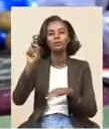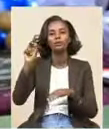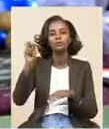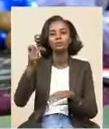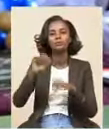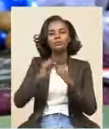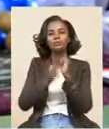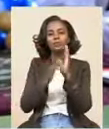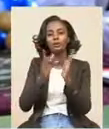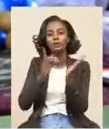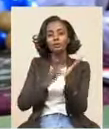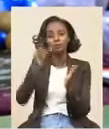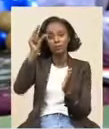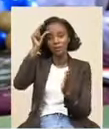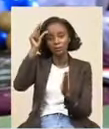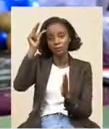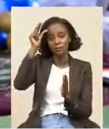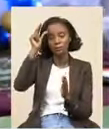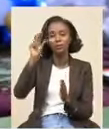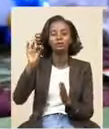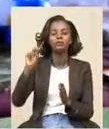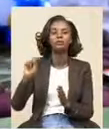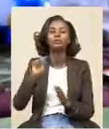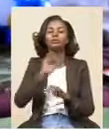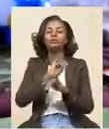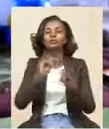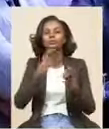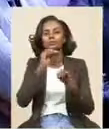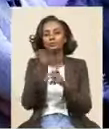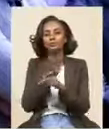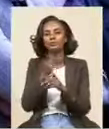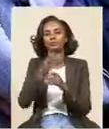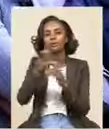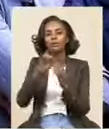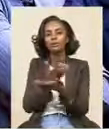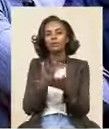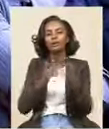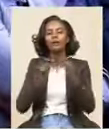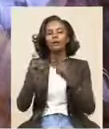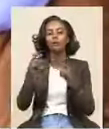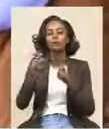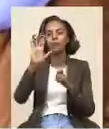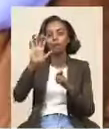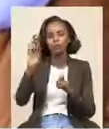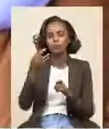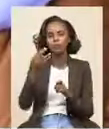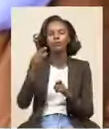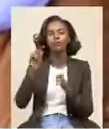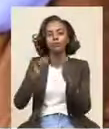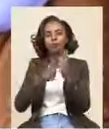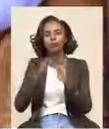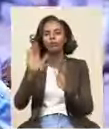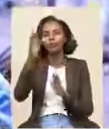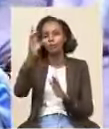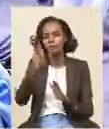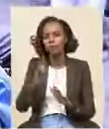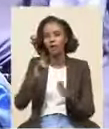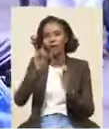መስራች ዶክተር ቢንያም በለጠ እንዲሁም የድርጅቱ የክልል ጉዳዮች ዳይሬክተር፣ የጋሞ፣ የወላይታ፣ የጎፋ፣